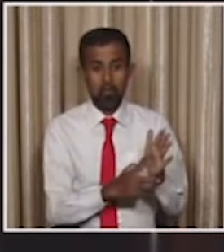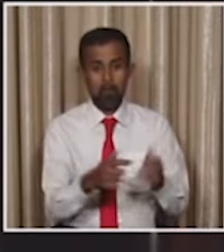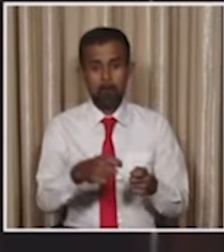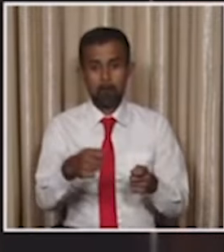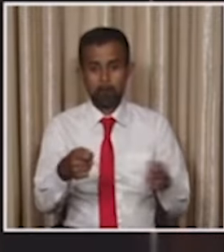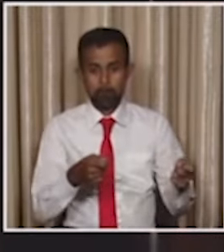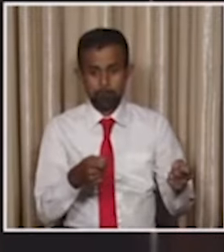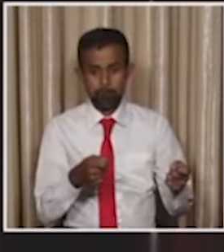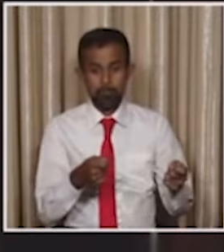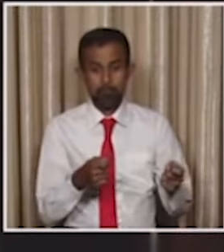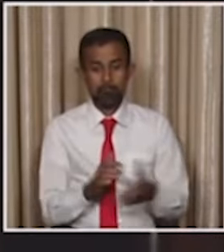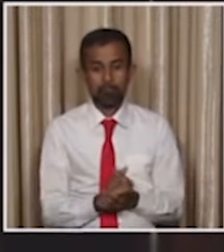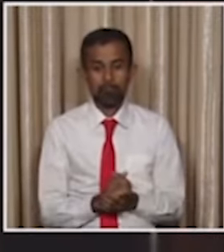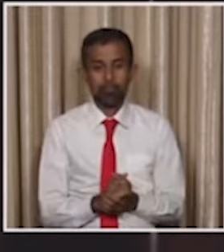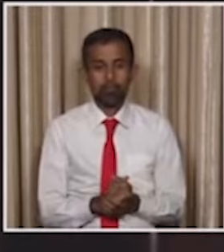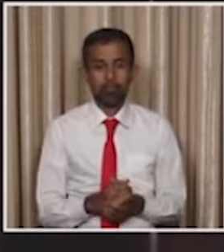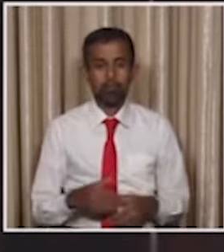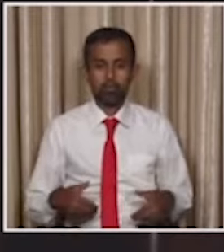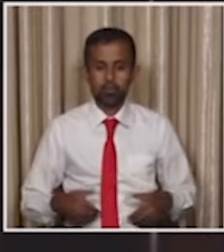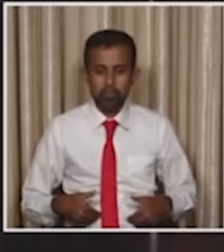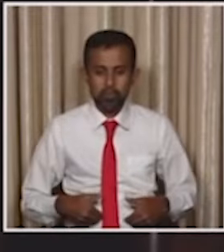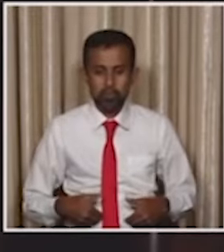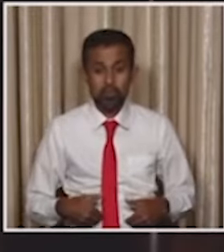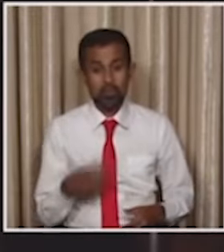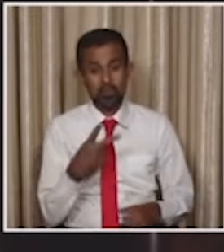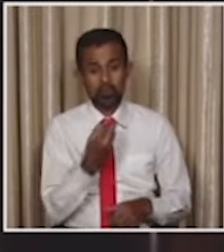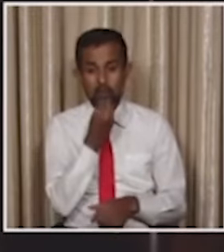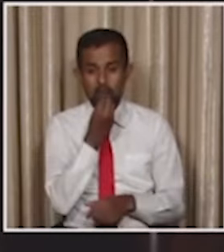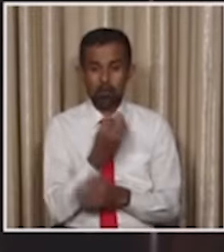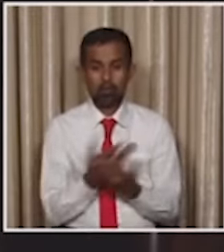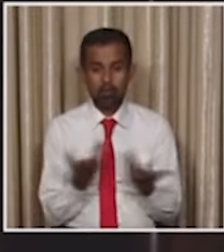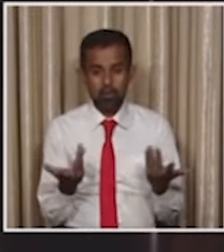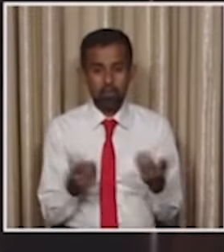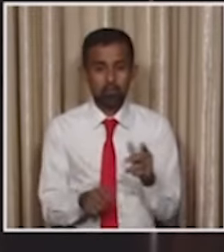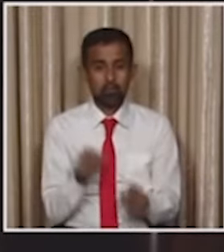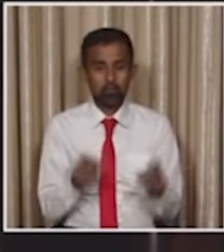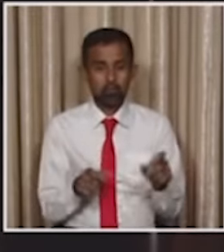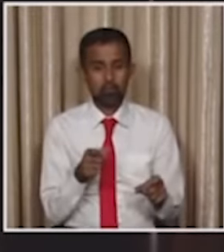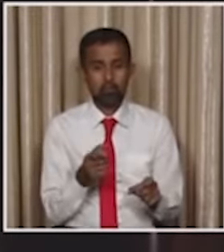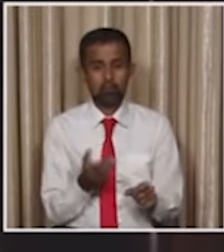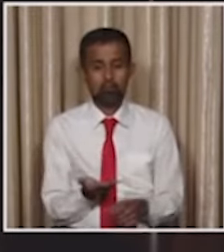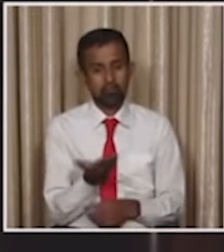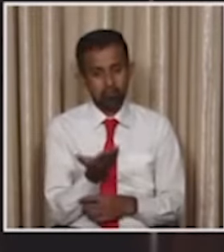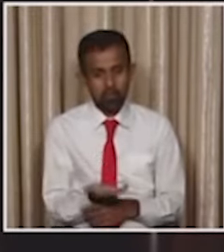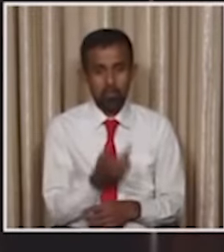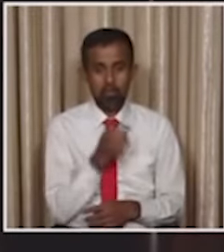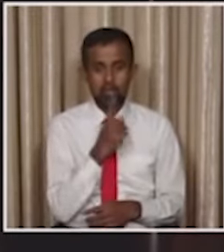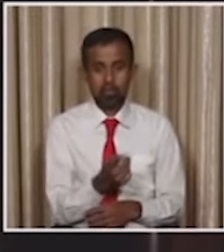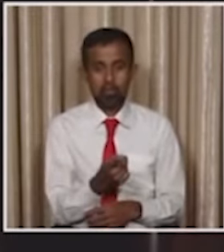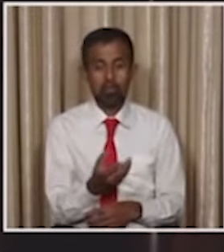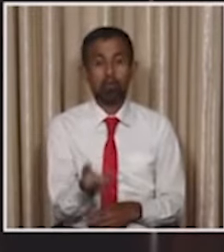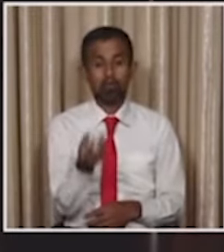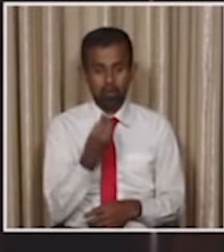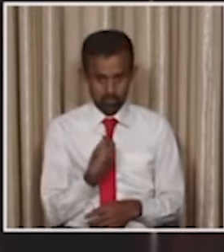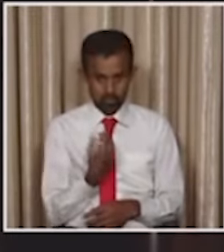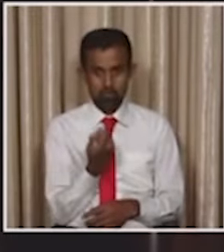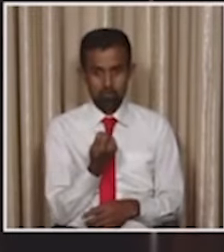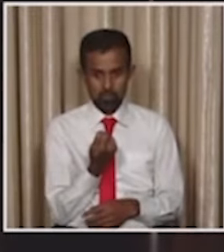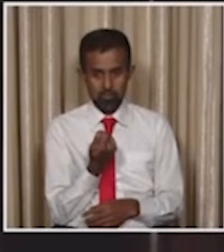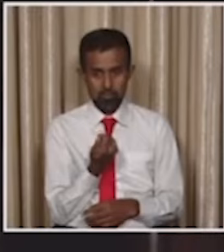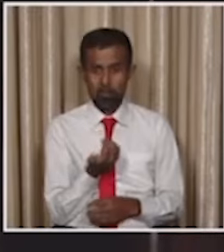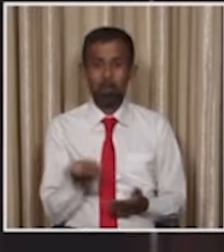කරුණා කරලා බඩගින්නේ දෙවියලේ කණ්ඩ බැරි මිනිස් වෙනුවෙන් මං ඉල්ලීමක් කරනවා. ඔය ගත්ත මුදල්